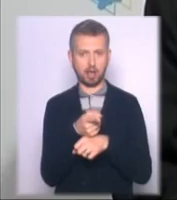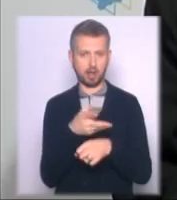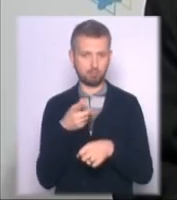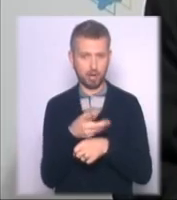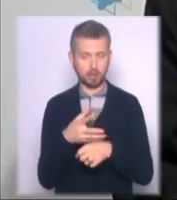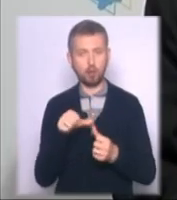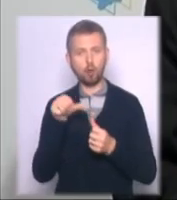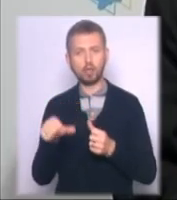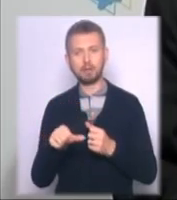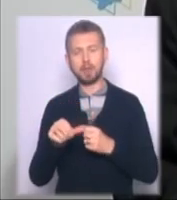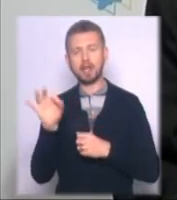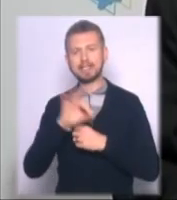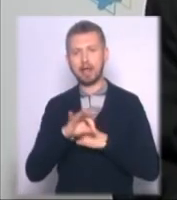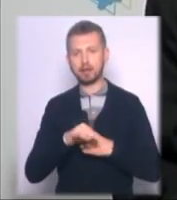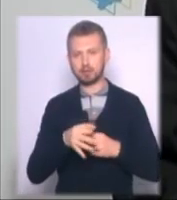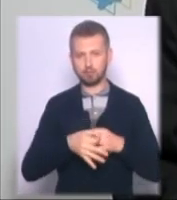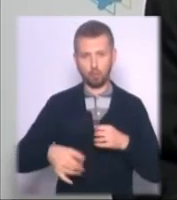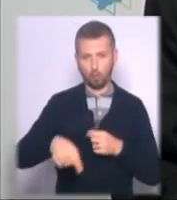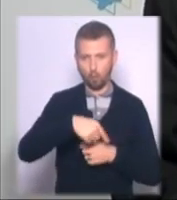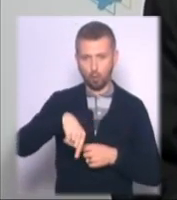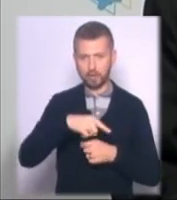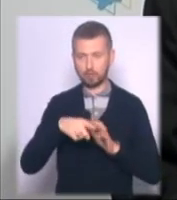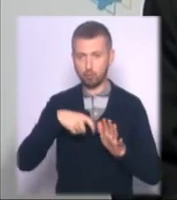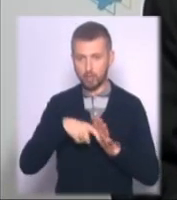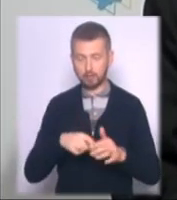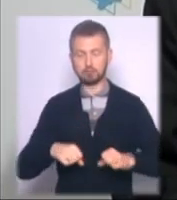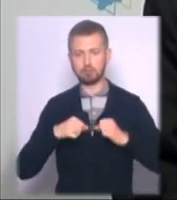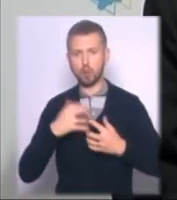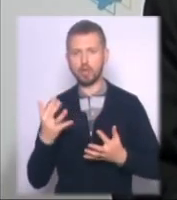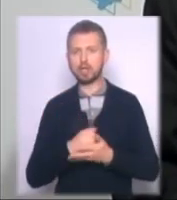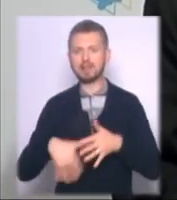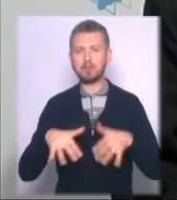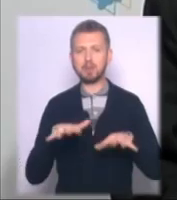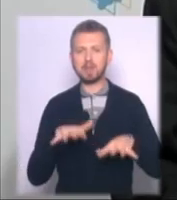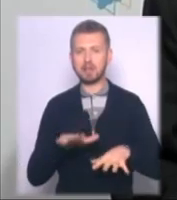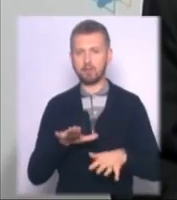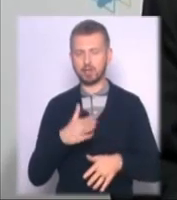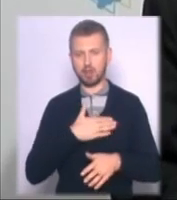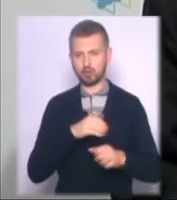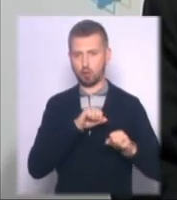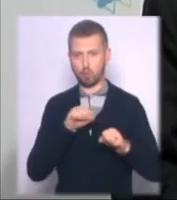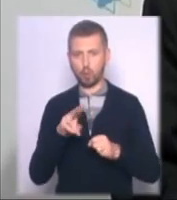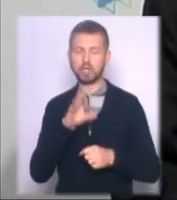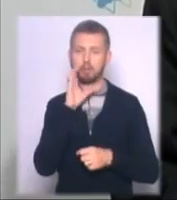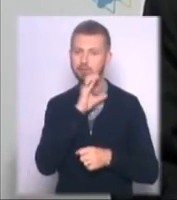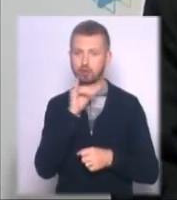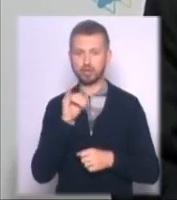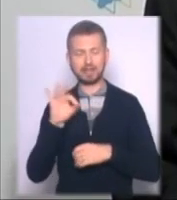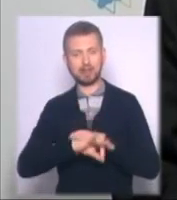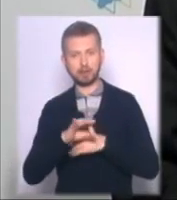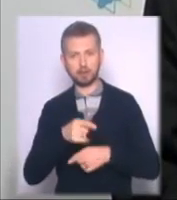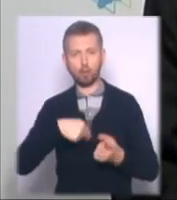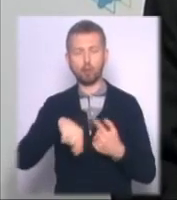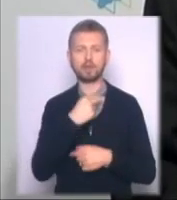західних околиць Донецька, бойовики намагаються знайти також слабкі місця у нашій обороні на північних та західних околицях